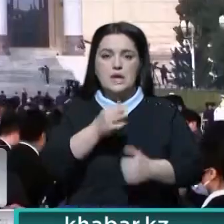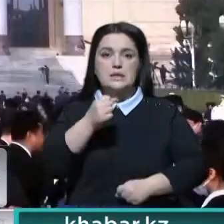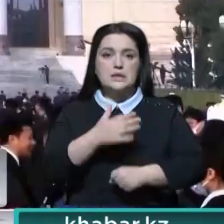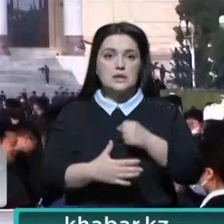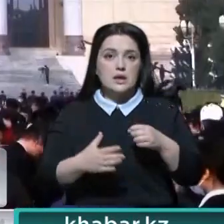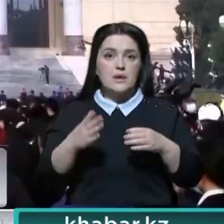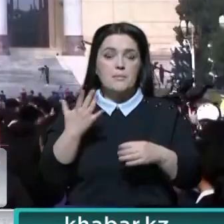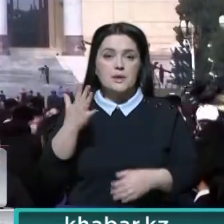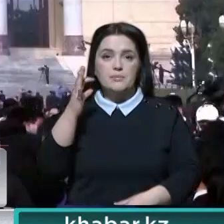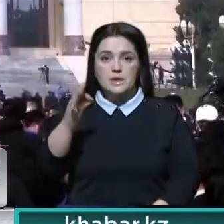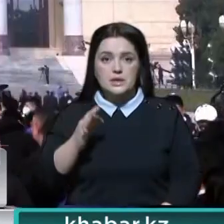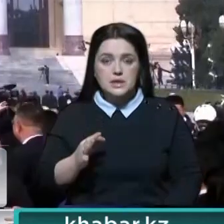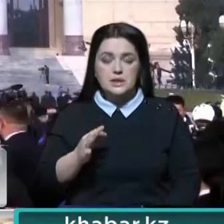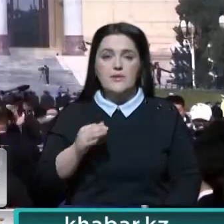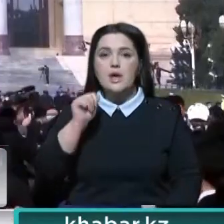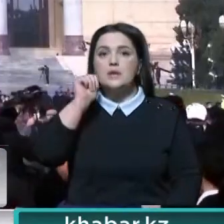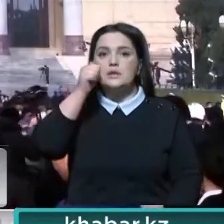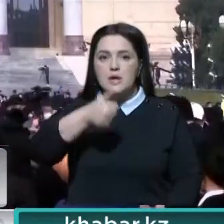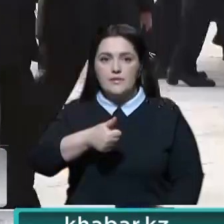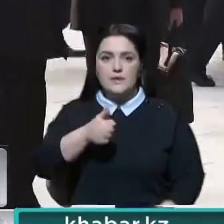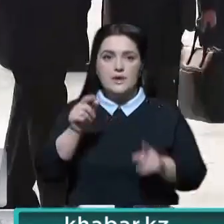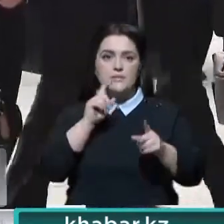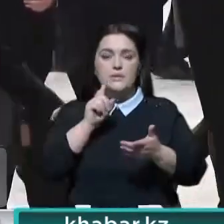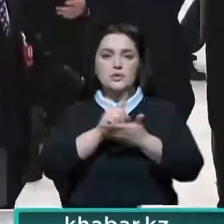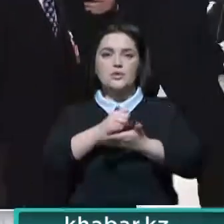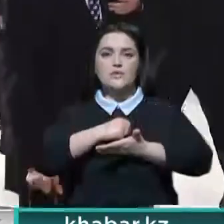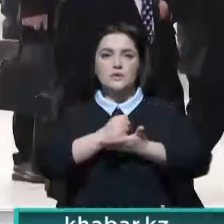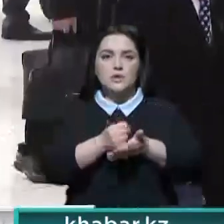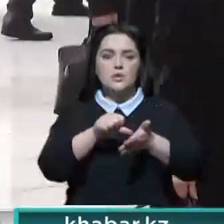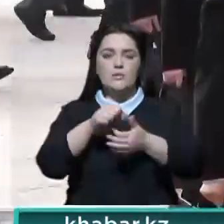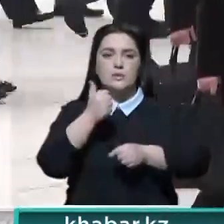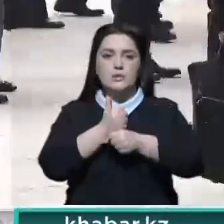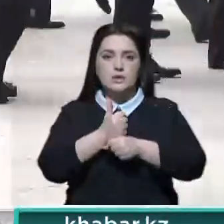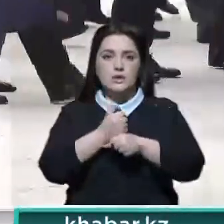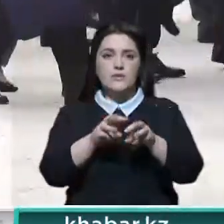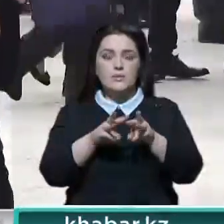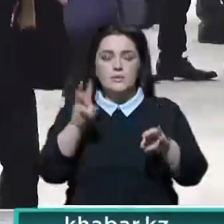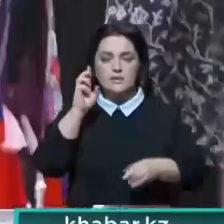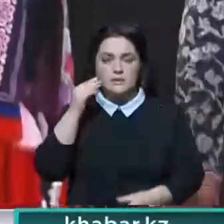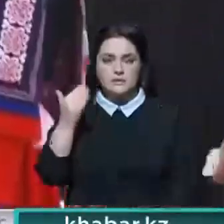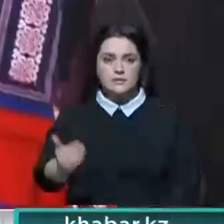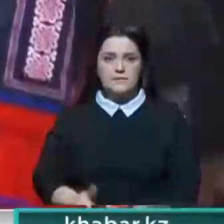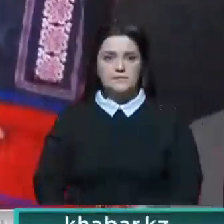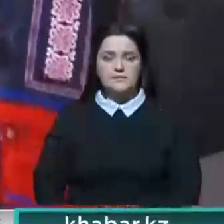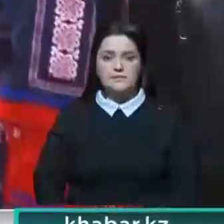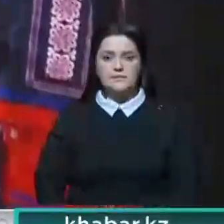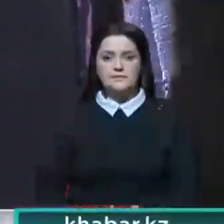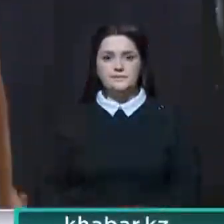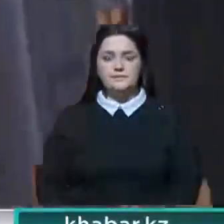центрального аппарата на 5%. Завтра на очередном заседании должны утвердить кандидатуру главы правительства.